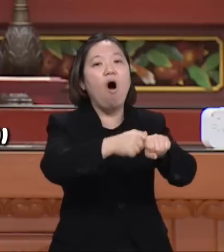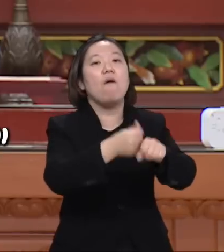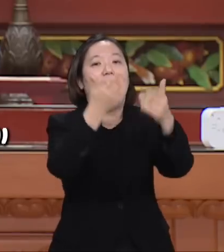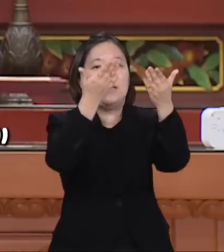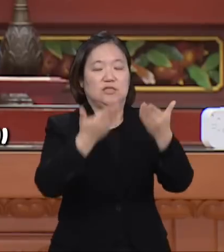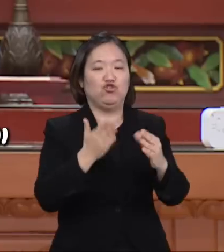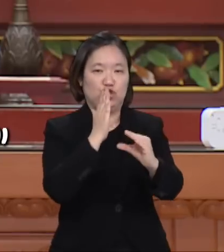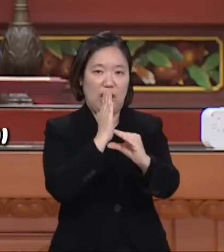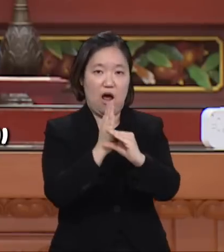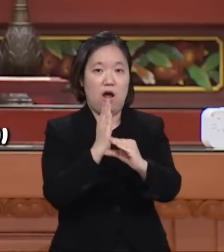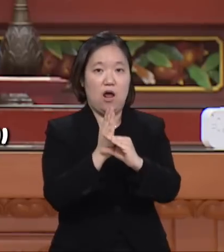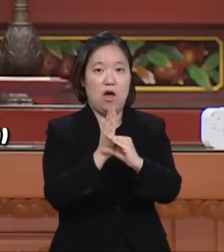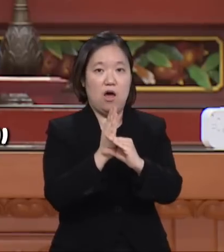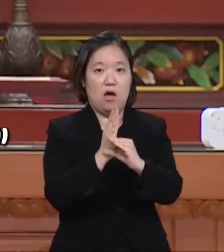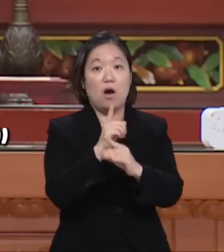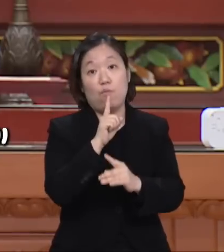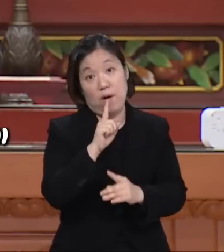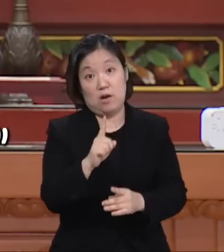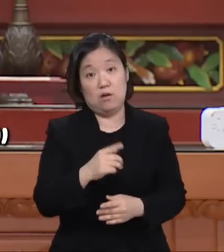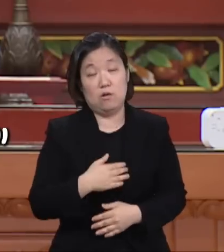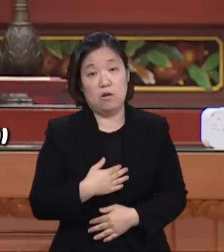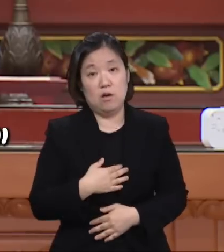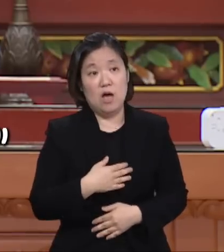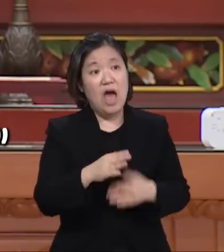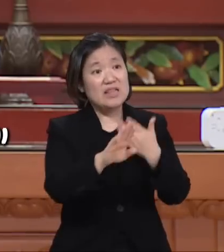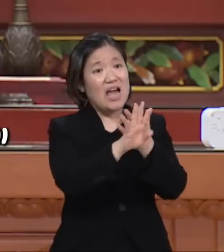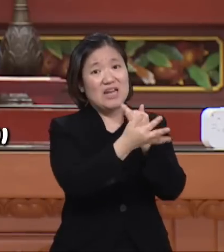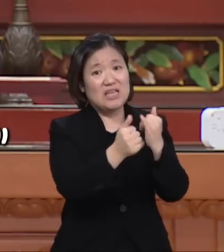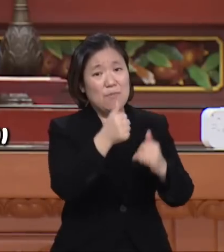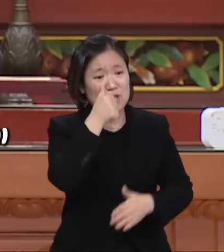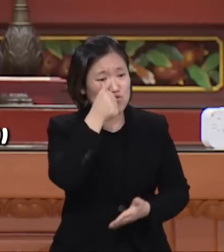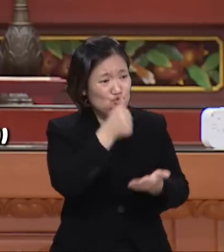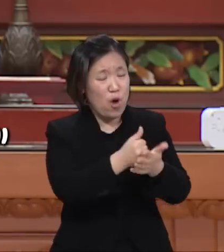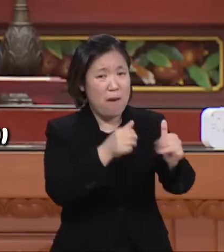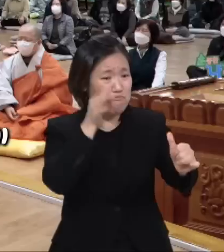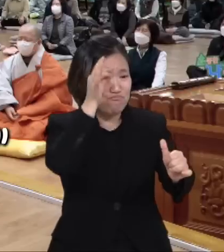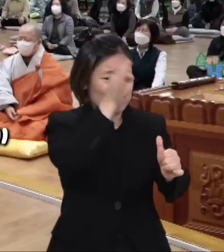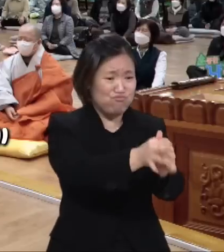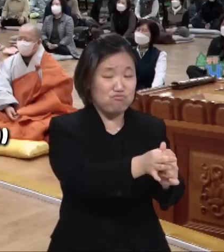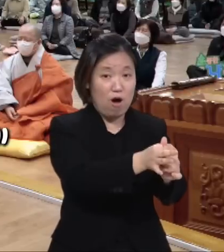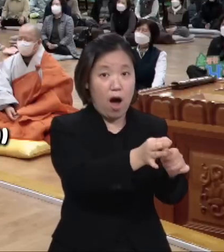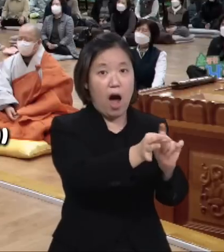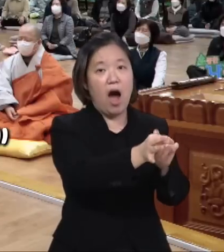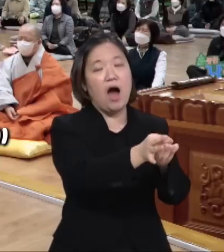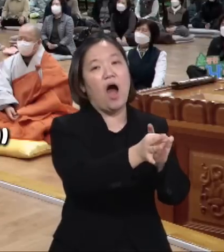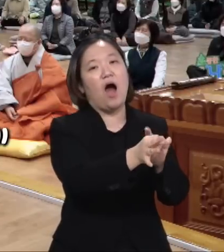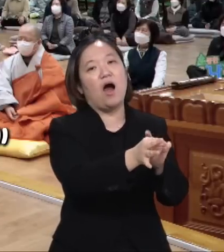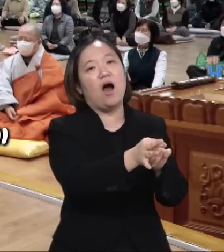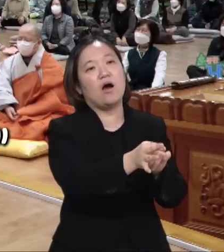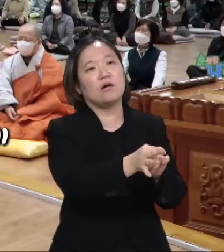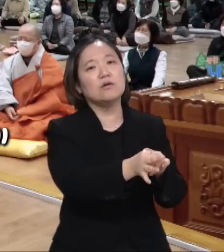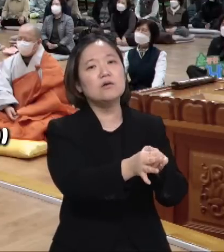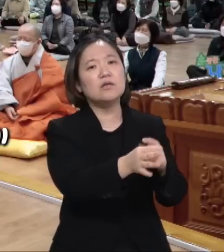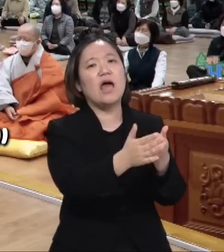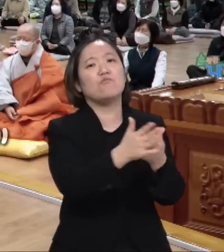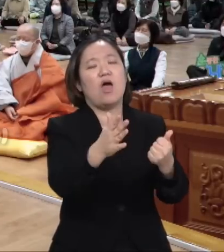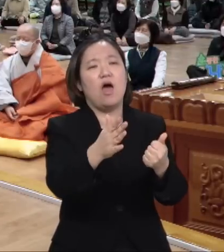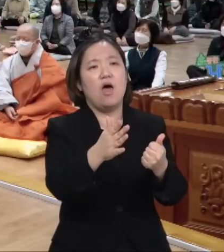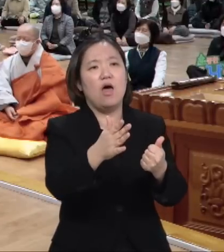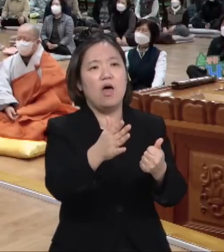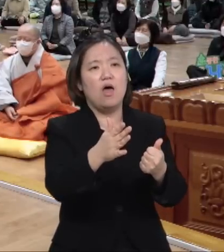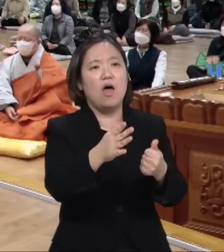하더래요 남에게 누명을 씌운 죄로 저 형벌을 받는 것이다